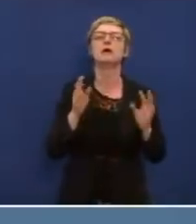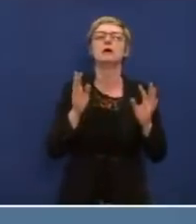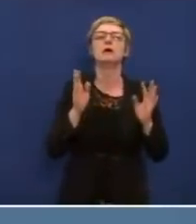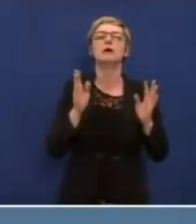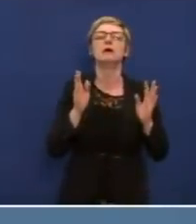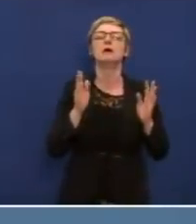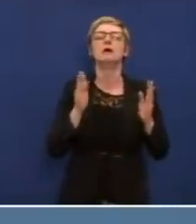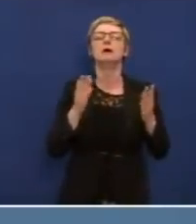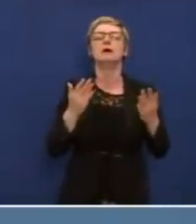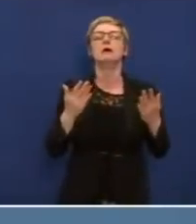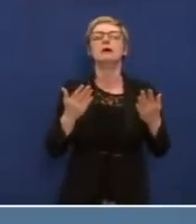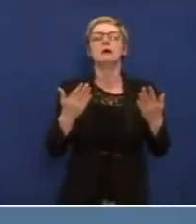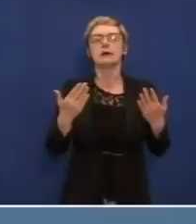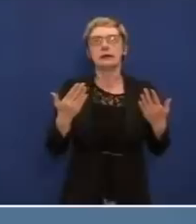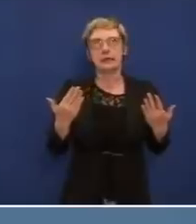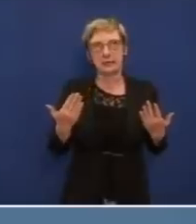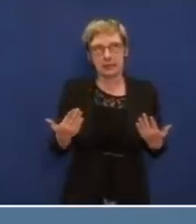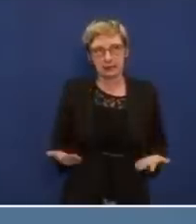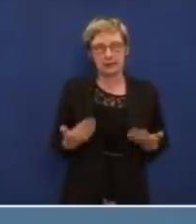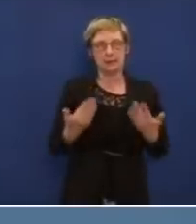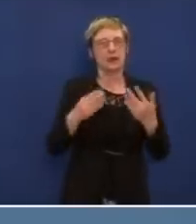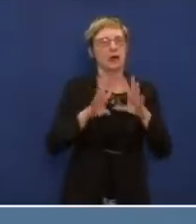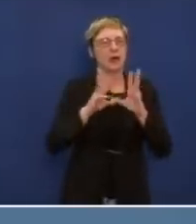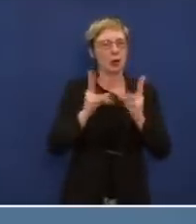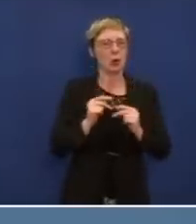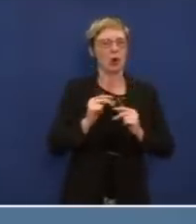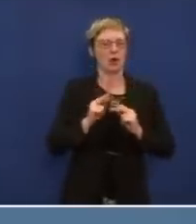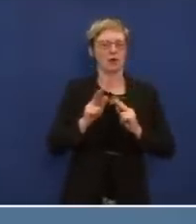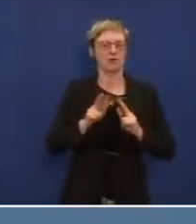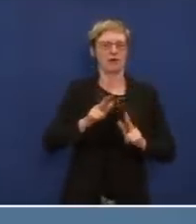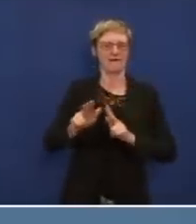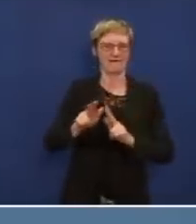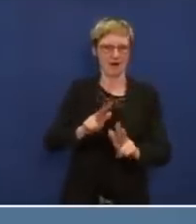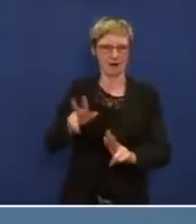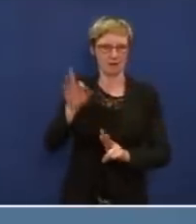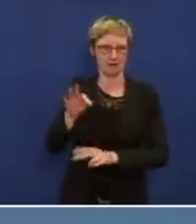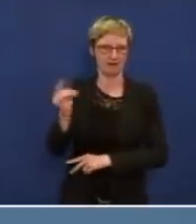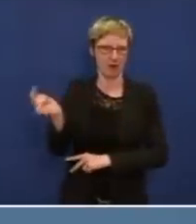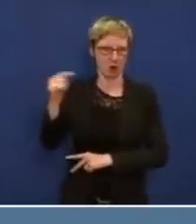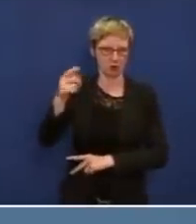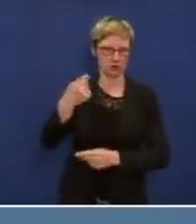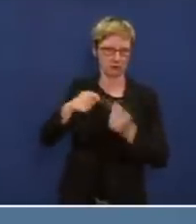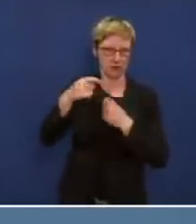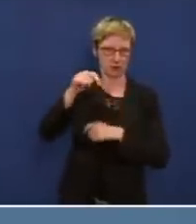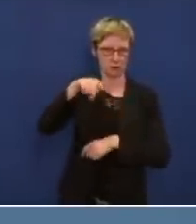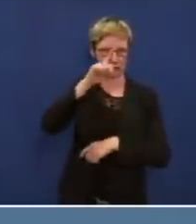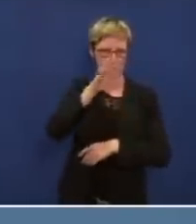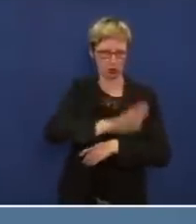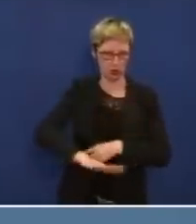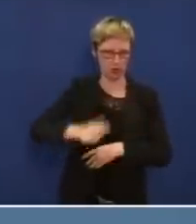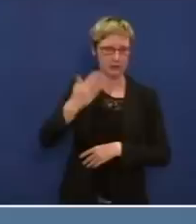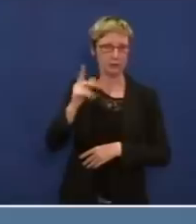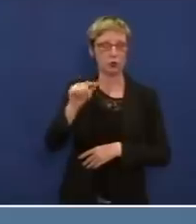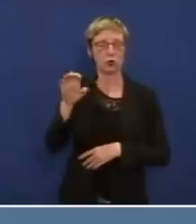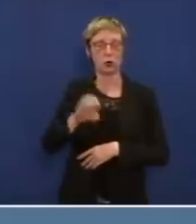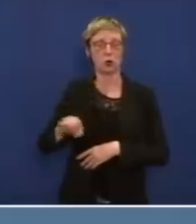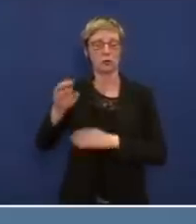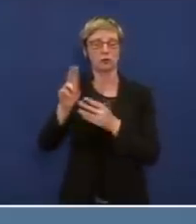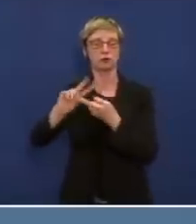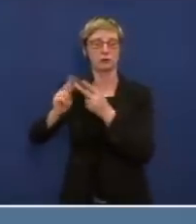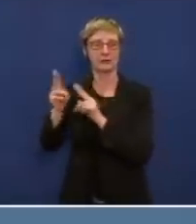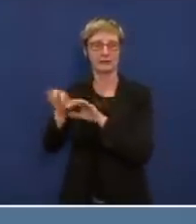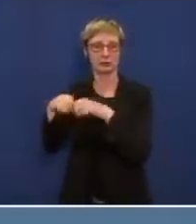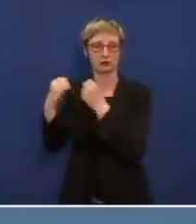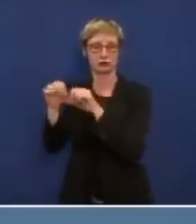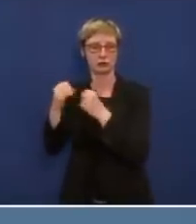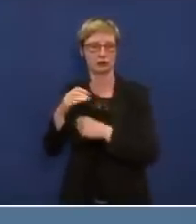dass es dafür gibt es ein reguläres Verfahren, das die anderen europäischen Mitgliedstaaten